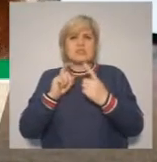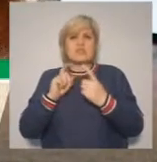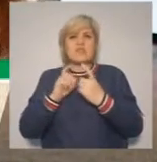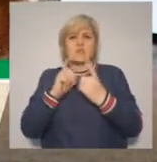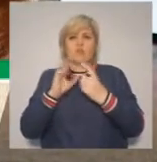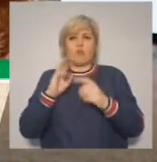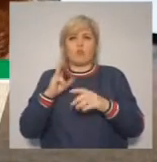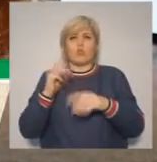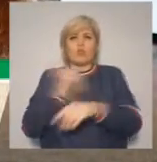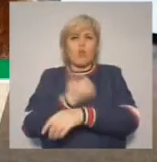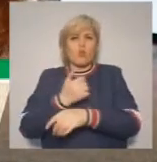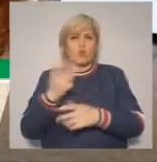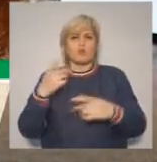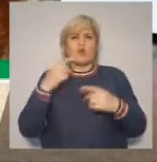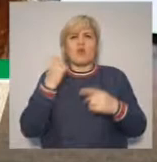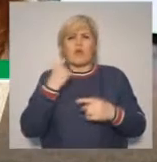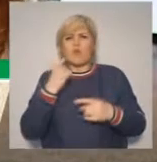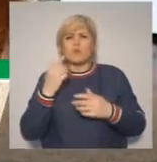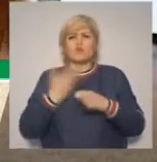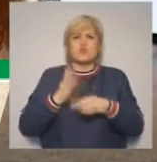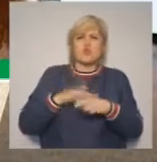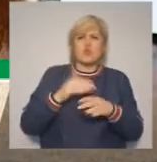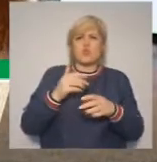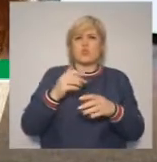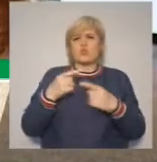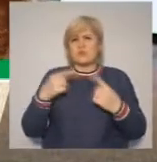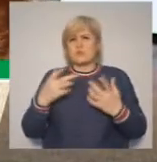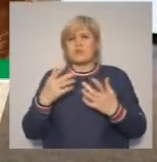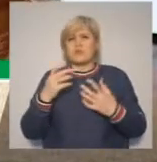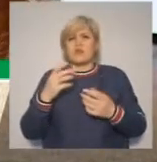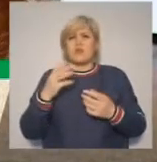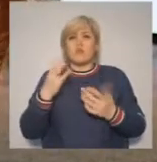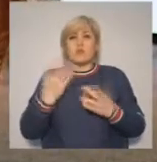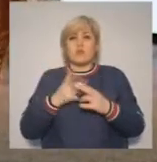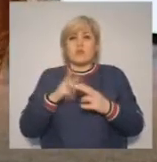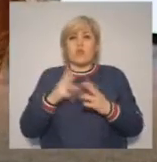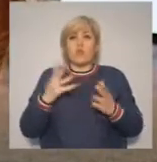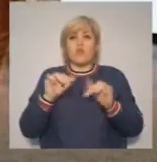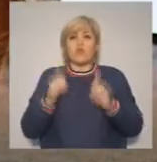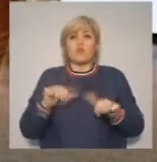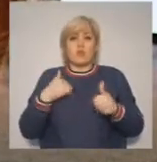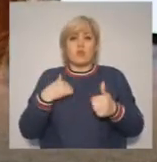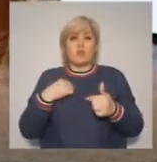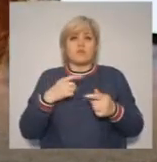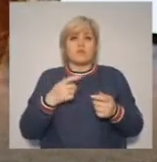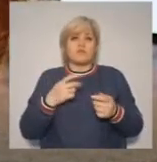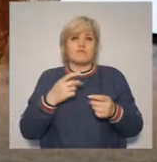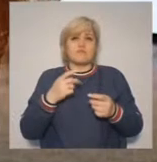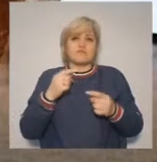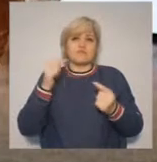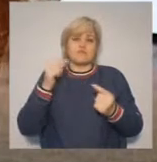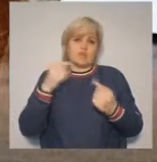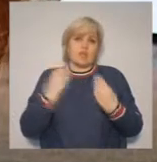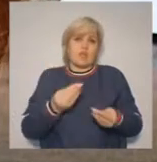наркотических средств, алкоголя, либо тяжелых наркотических средств. Вот. И